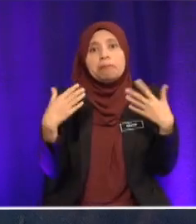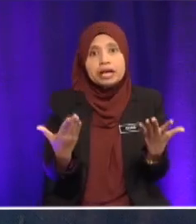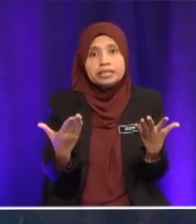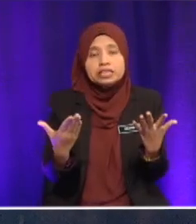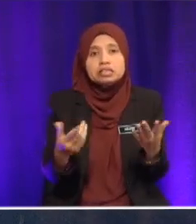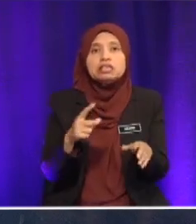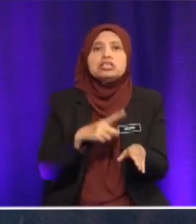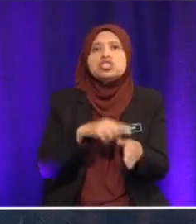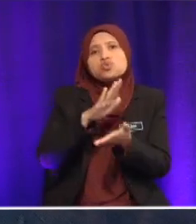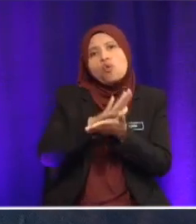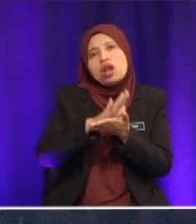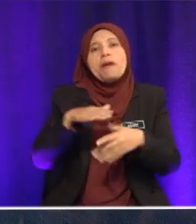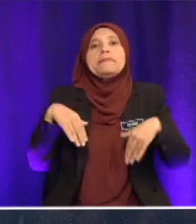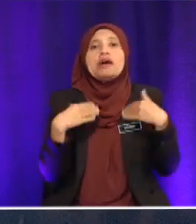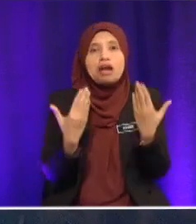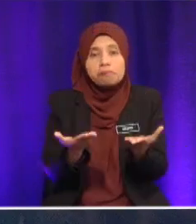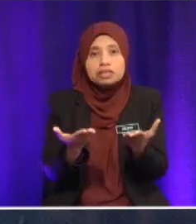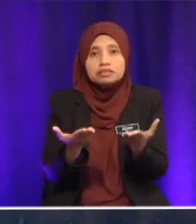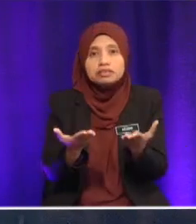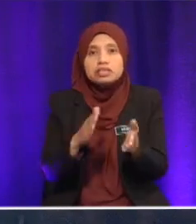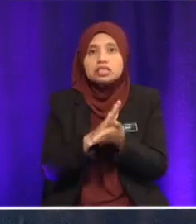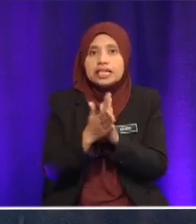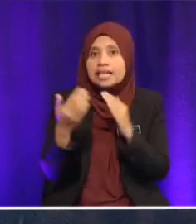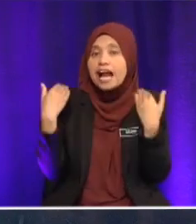di sekolah-sekolah kan kita tahu tadi aduh